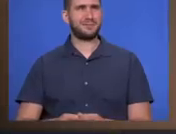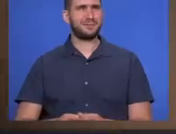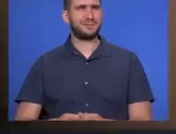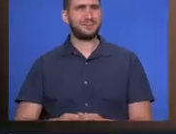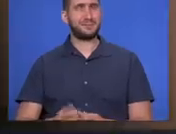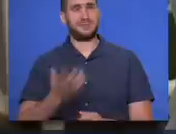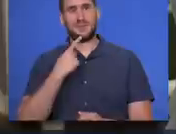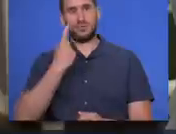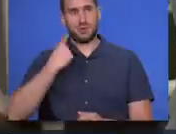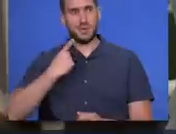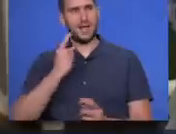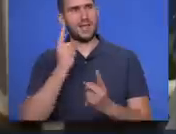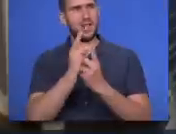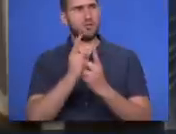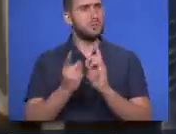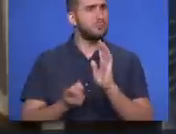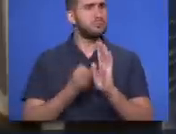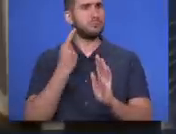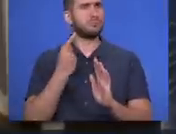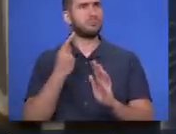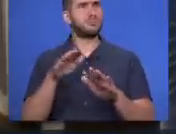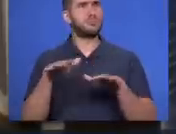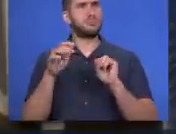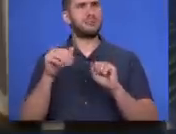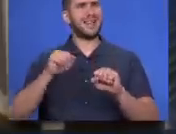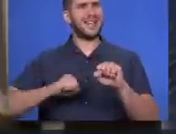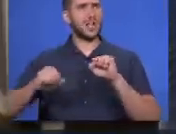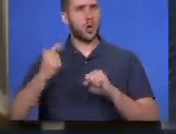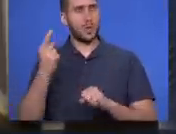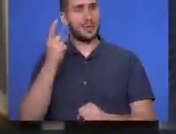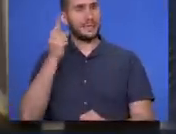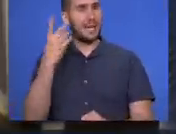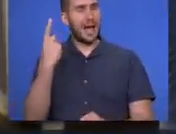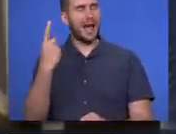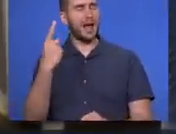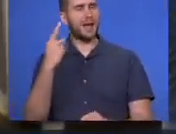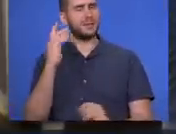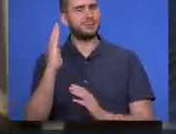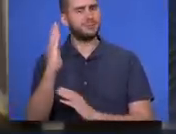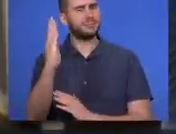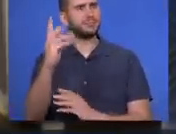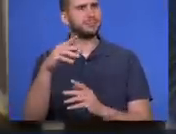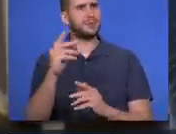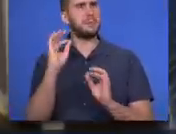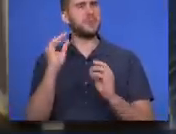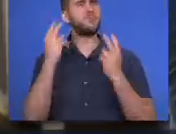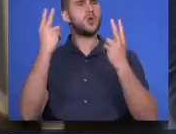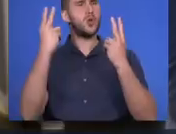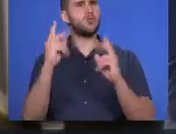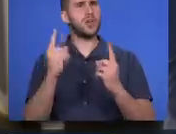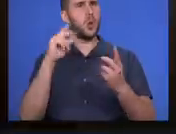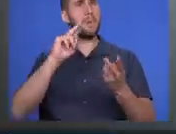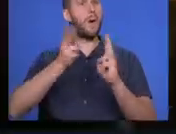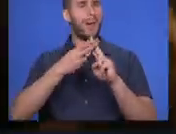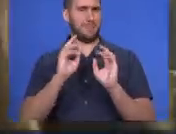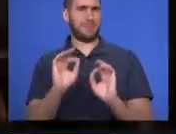לפני שנה הנגשנו לראשונה את פארק הירקון. לדעתי זו גם אחת מהאבני דרך המשמעותיות שנעשו